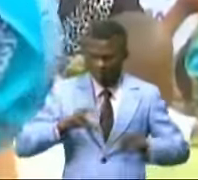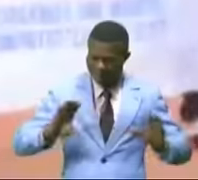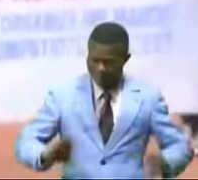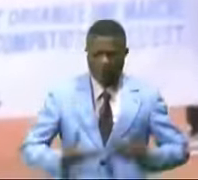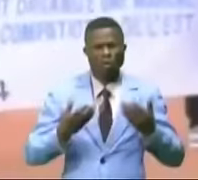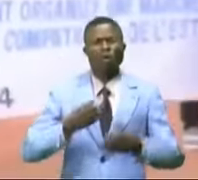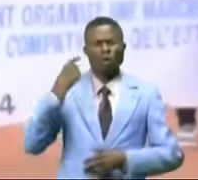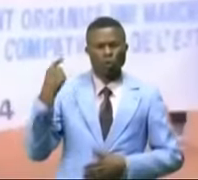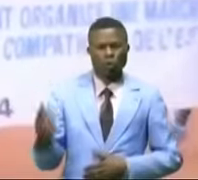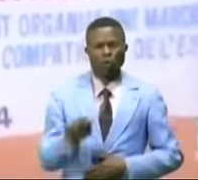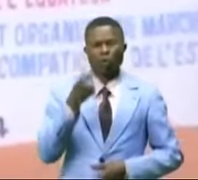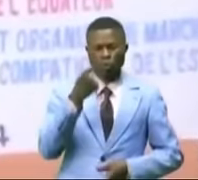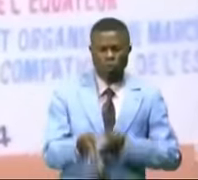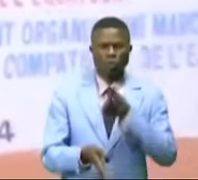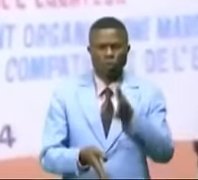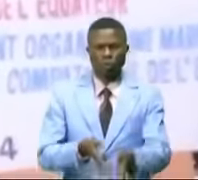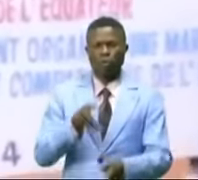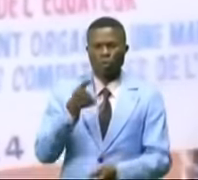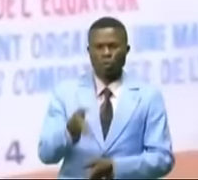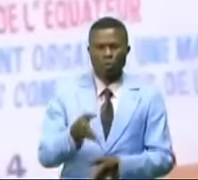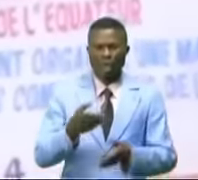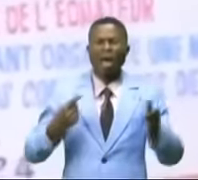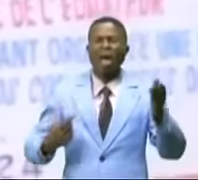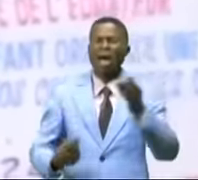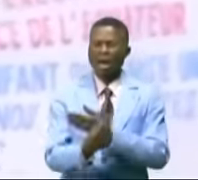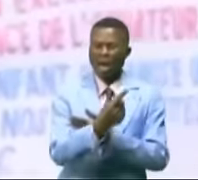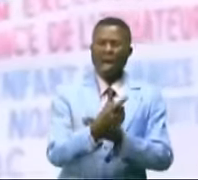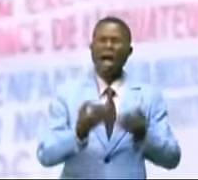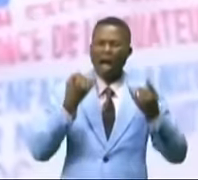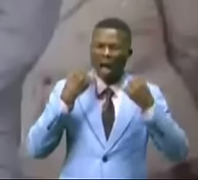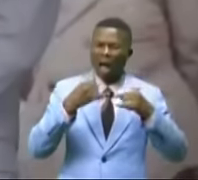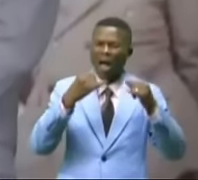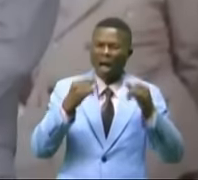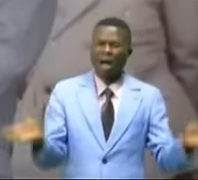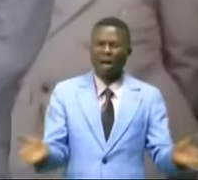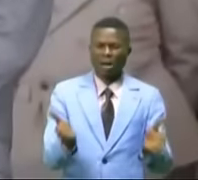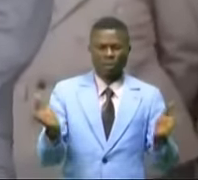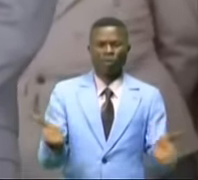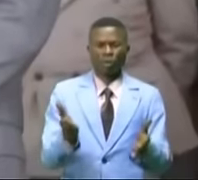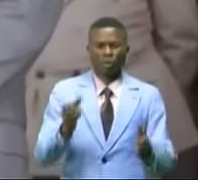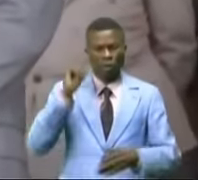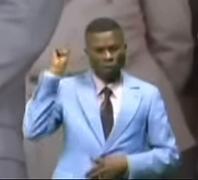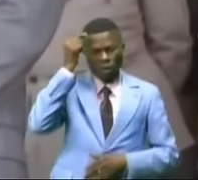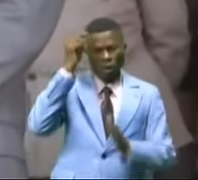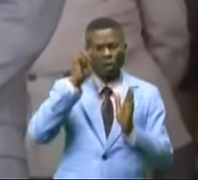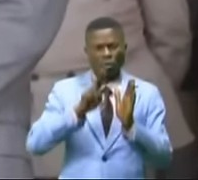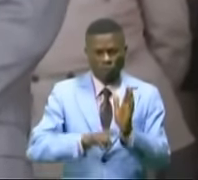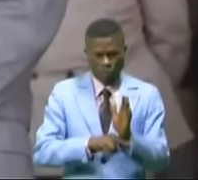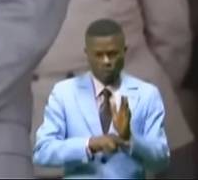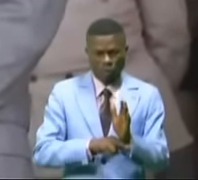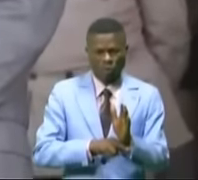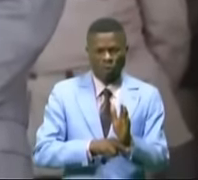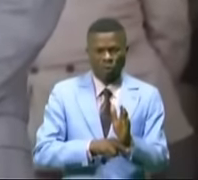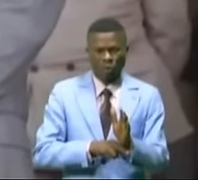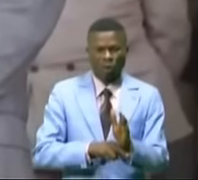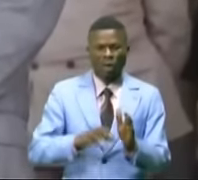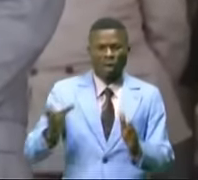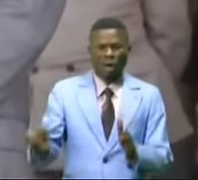toujours pour marcher, dénoncer et encourager le gouvernement à prendre